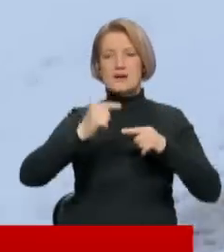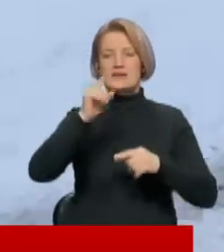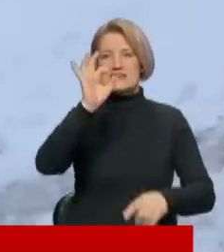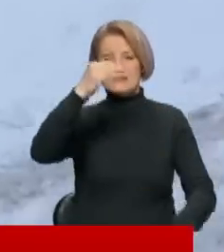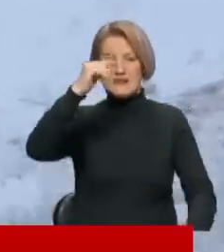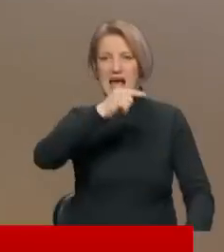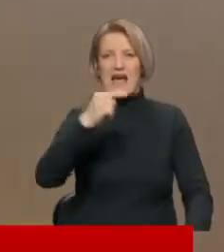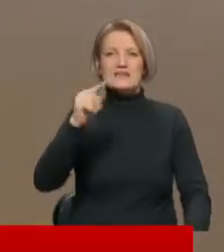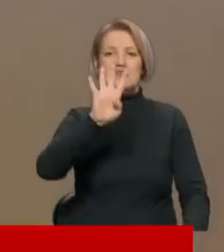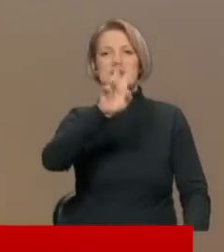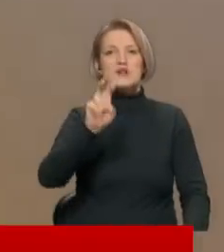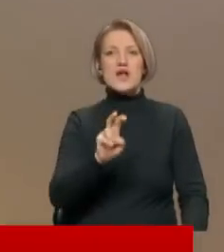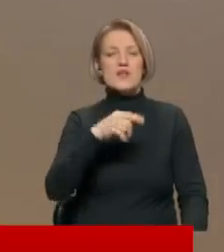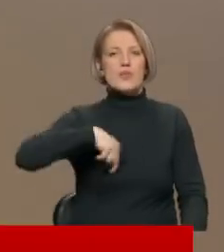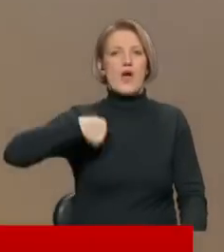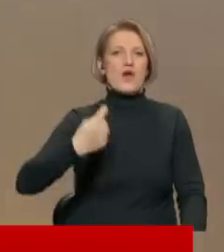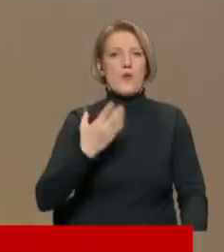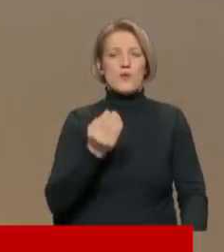dereceye kadar düştü